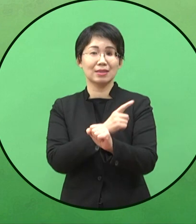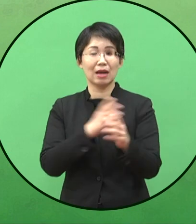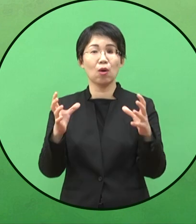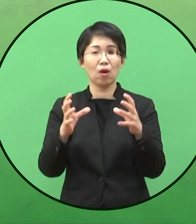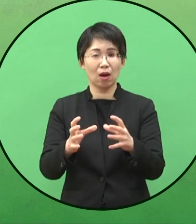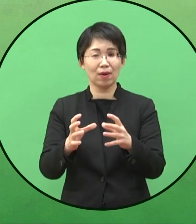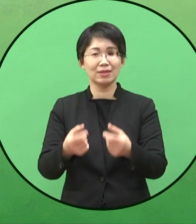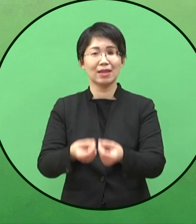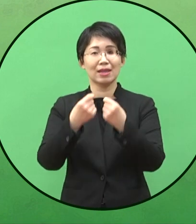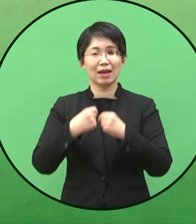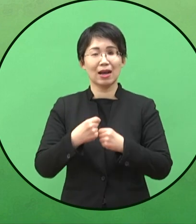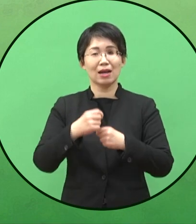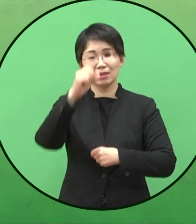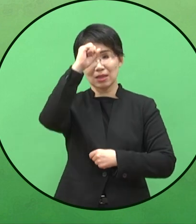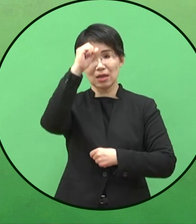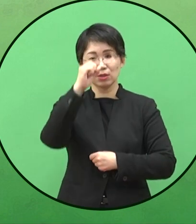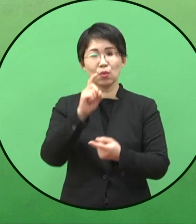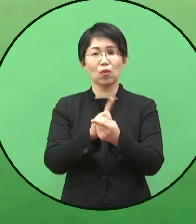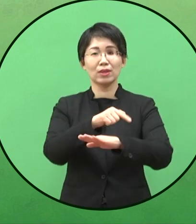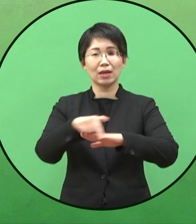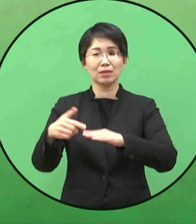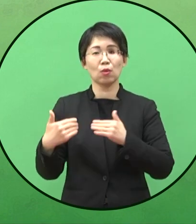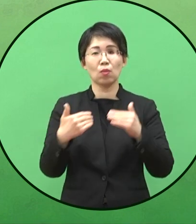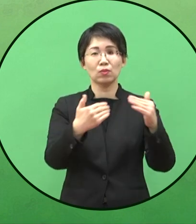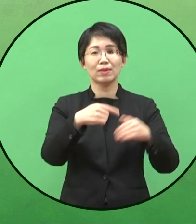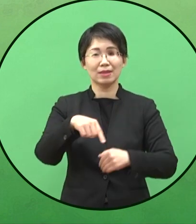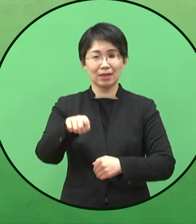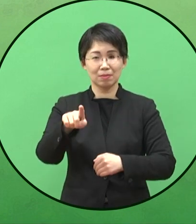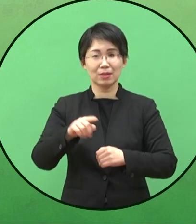り感染症対策を推進します。